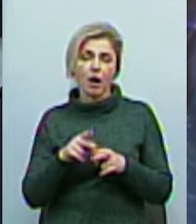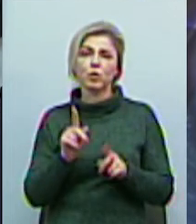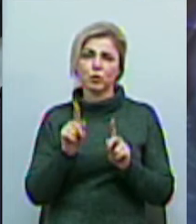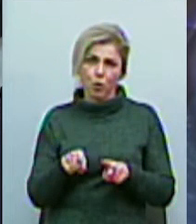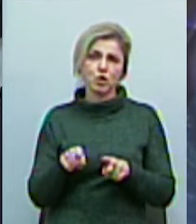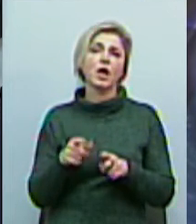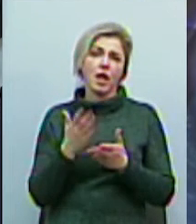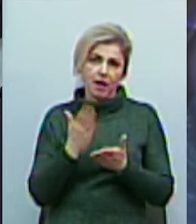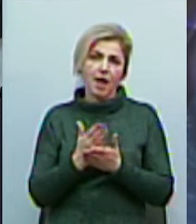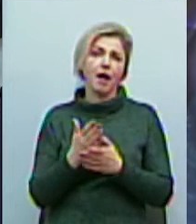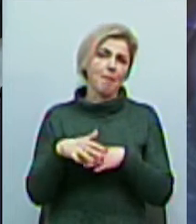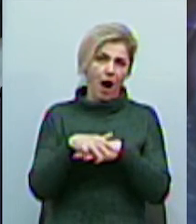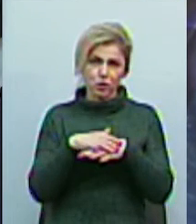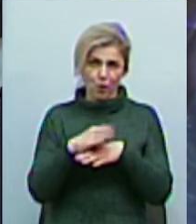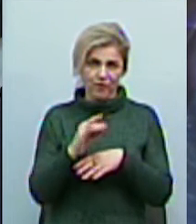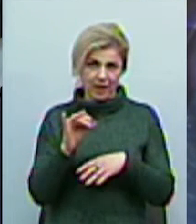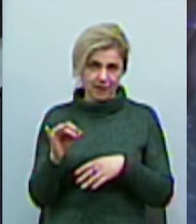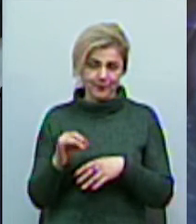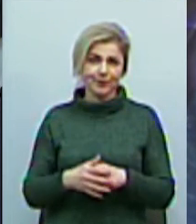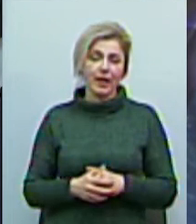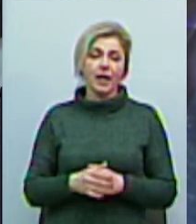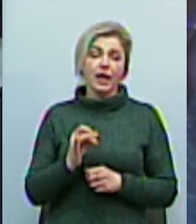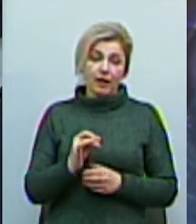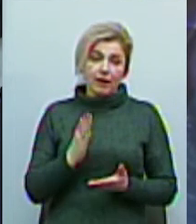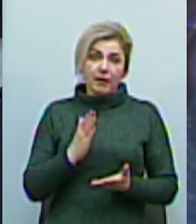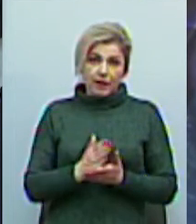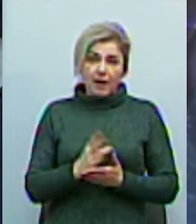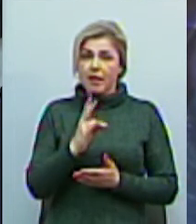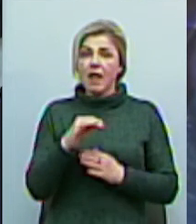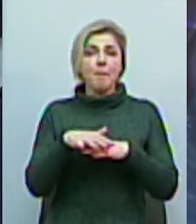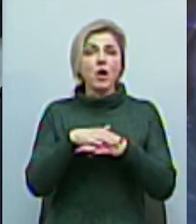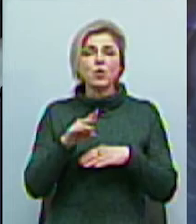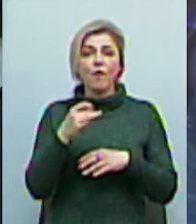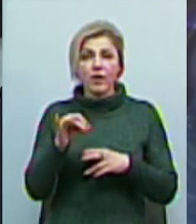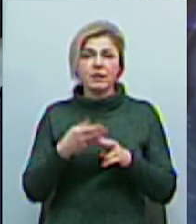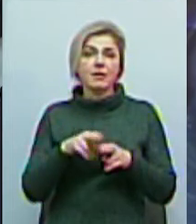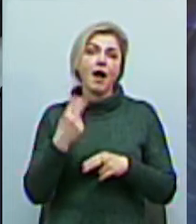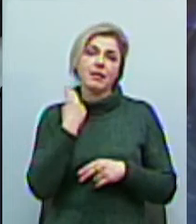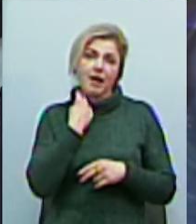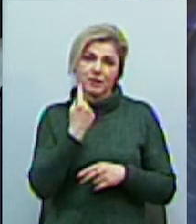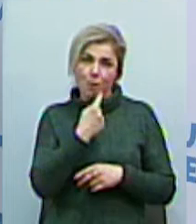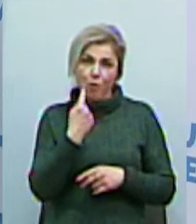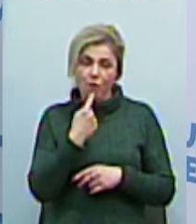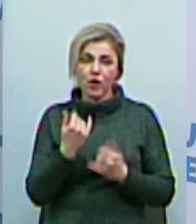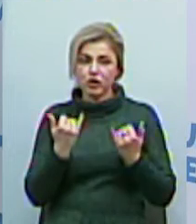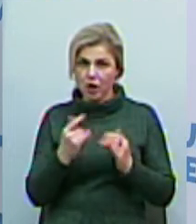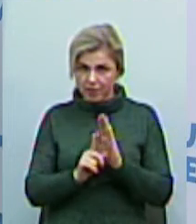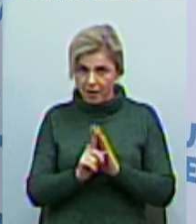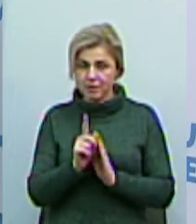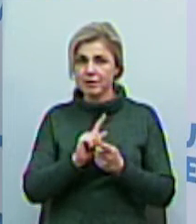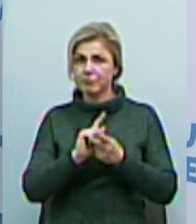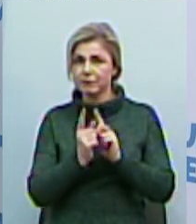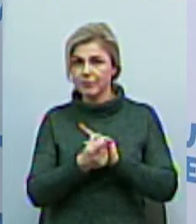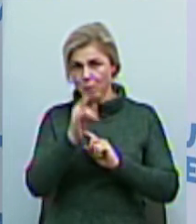масово. Ну, є і не масовим таким предметом, це англійська мова, зараз він стає популярним.